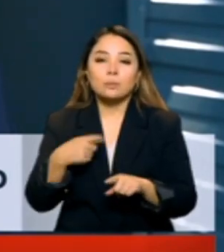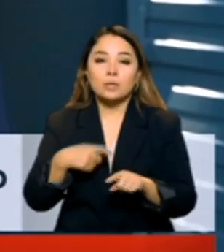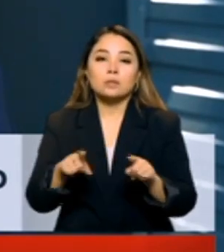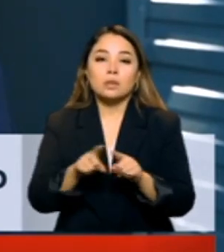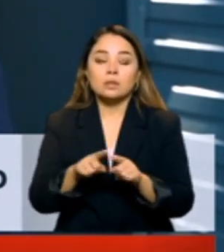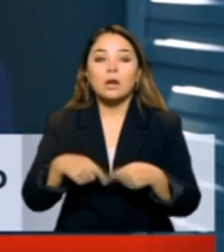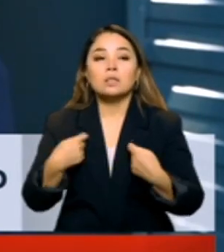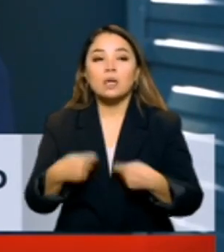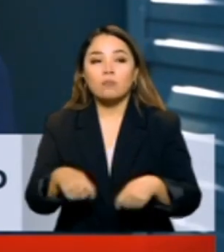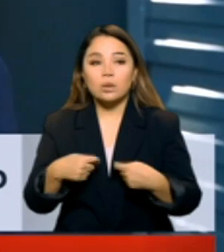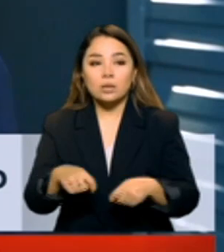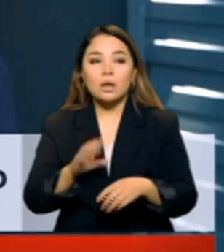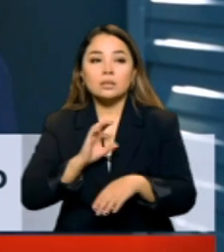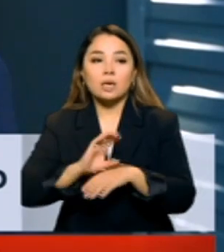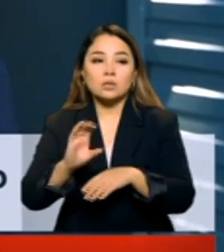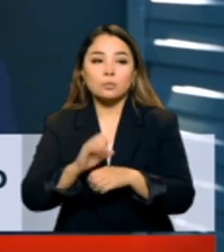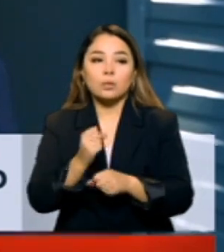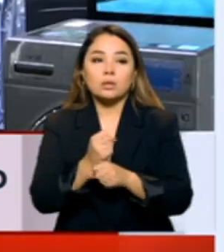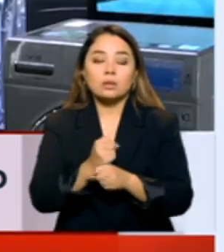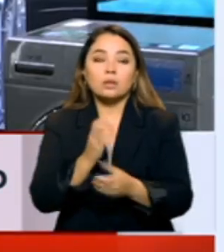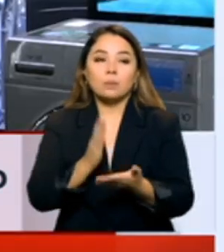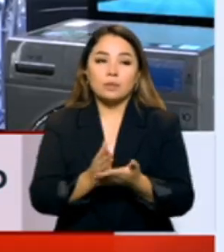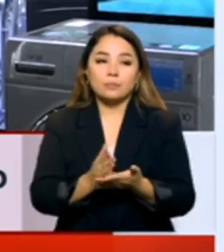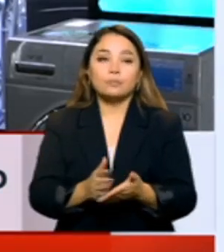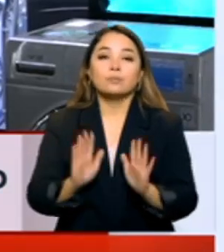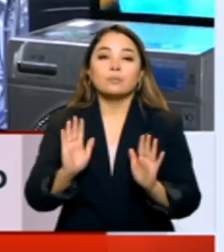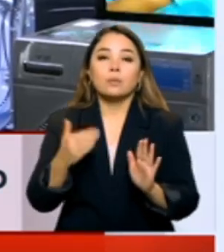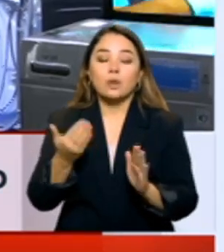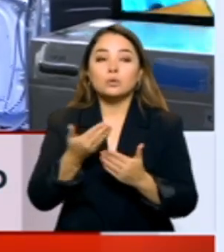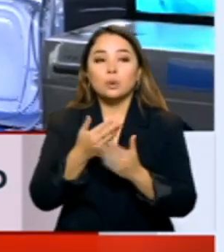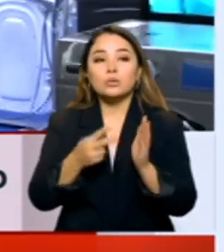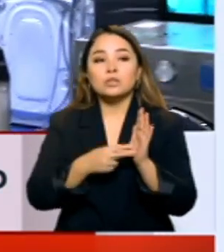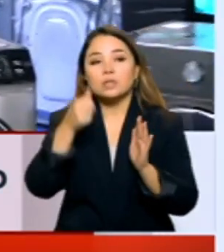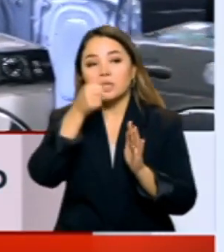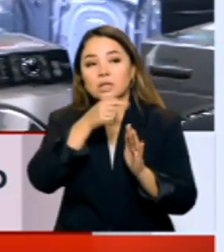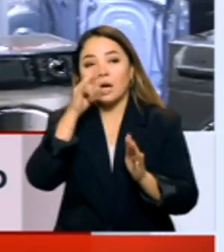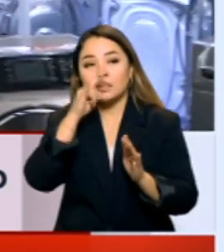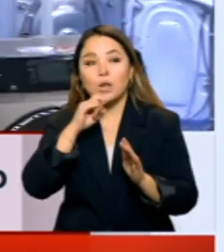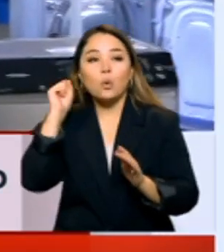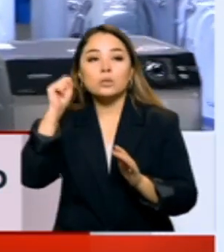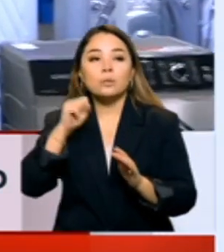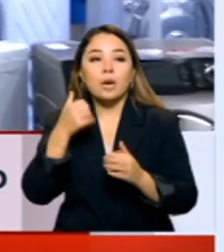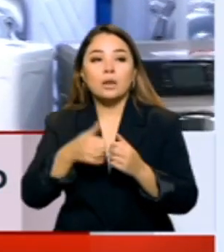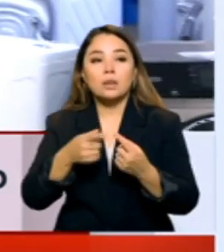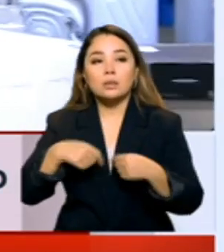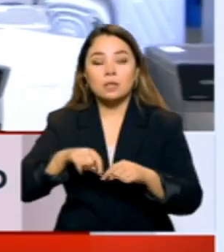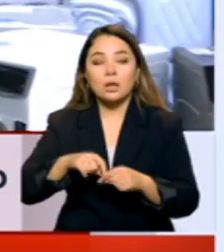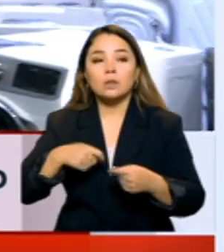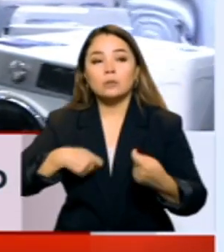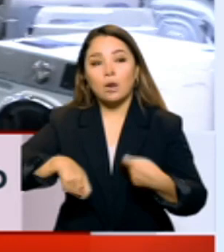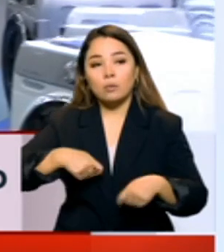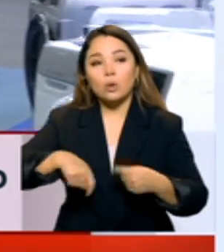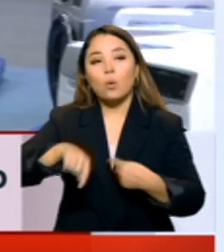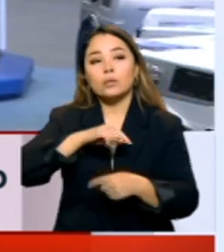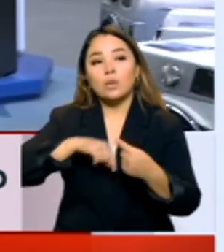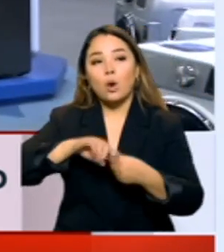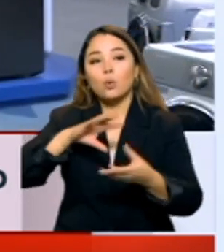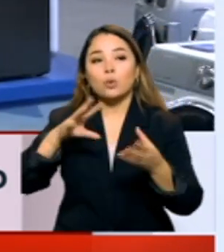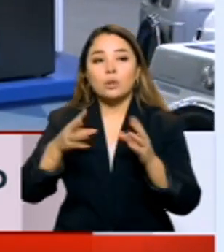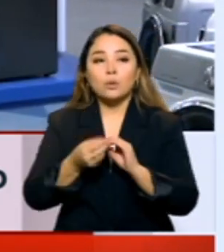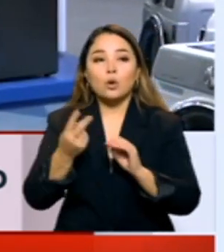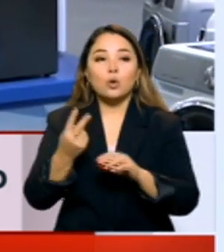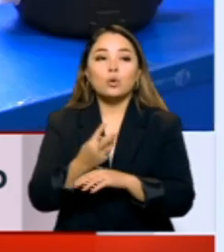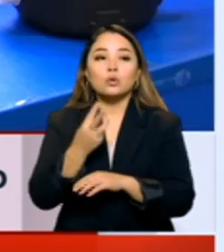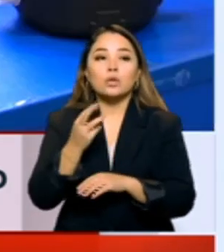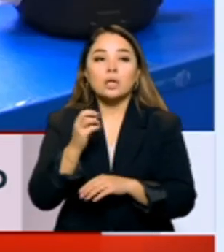өзіміздің тауарларымызды экспорттап отырмыз. Тек соңғы 7 жылда Қазақстан мен Өзбекстан арасындағы өзара тауар айналымының көлемі 3